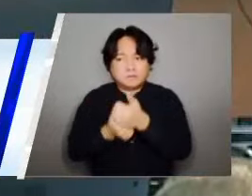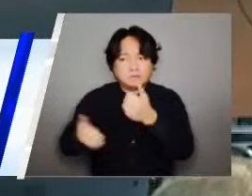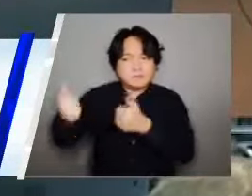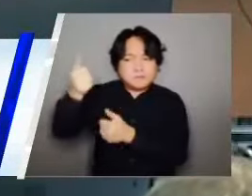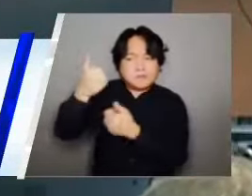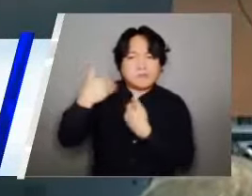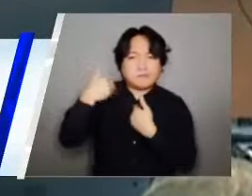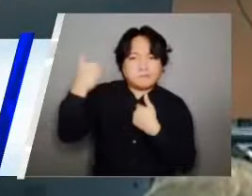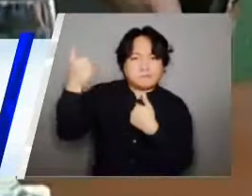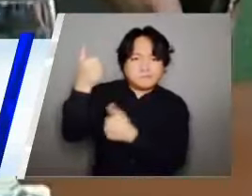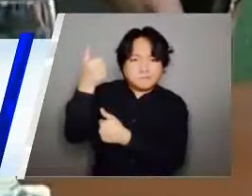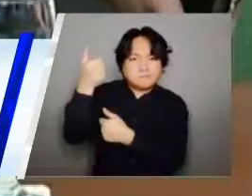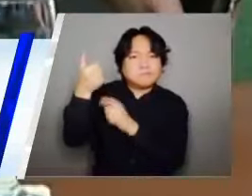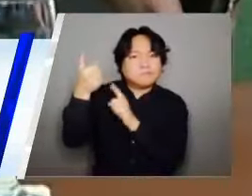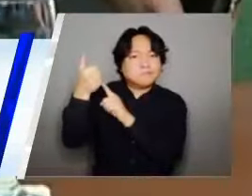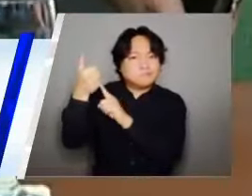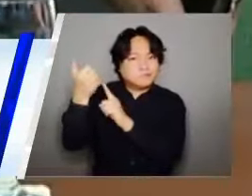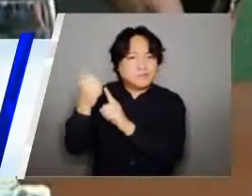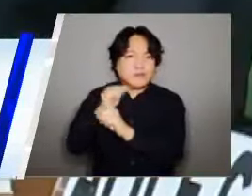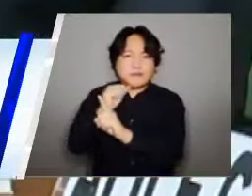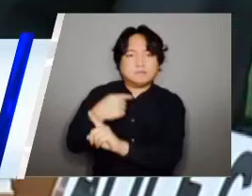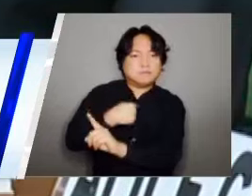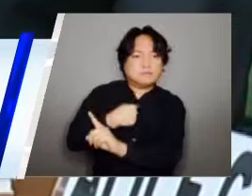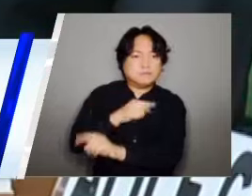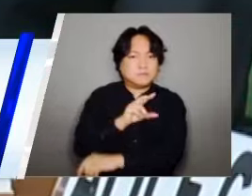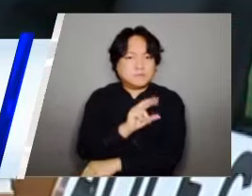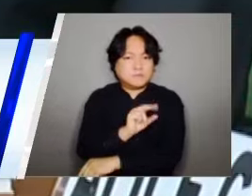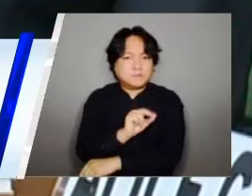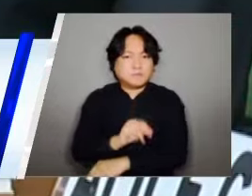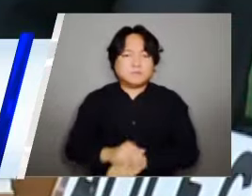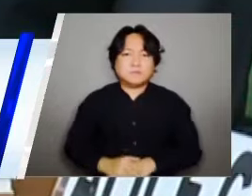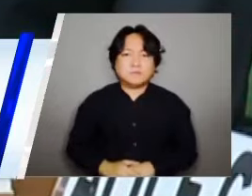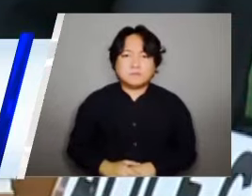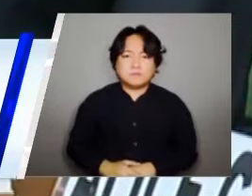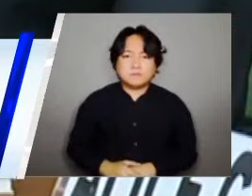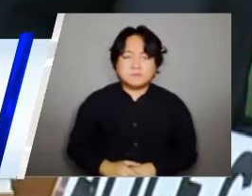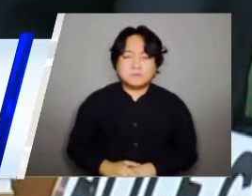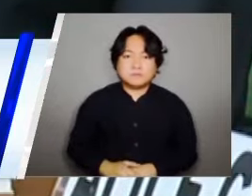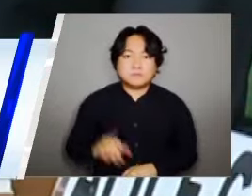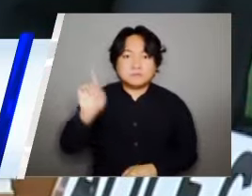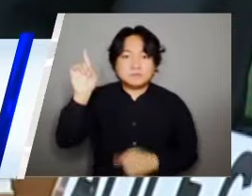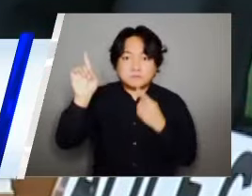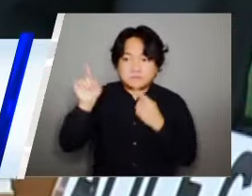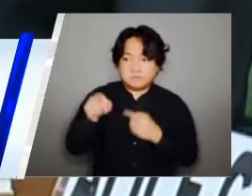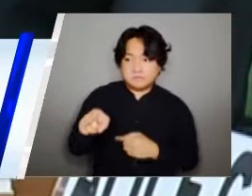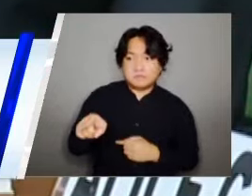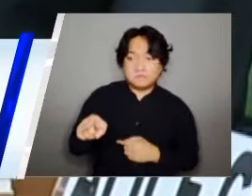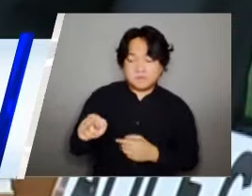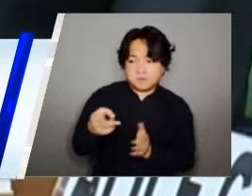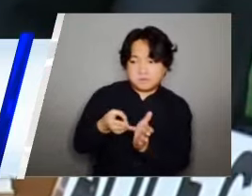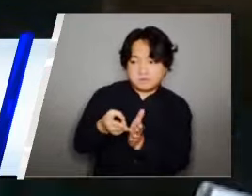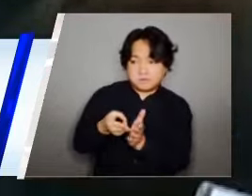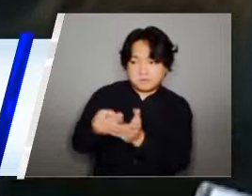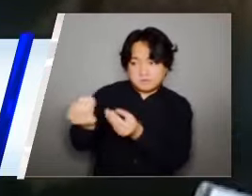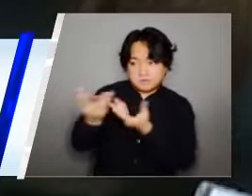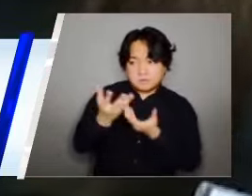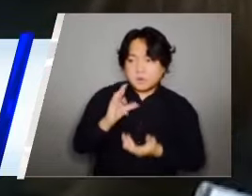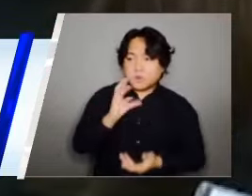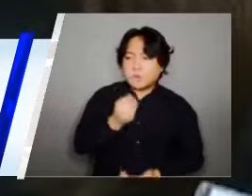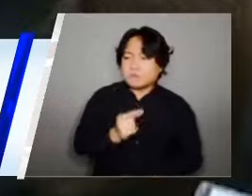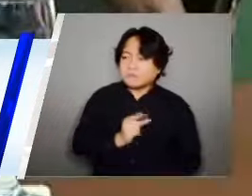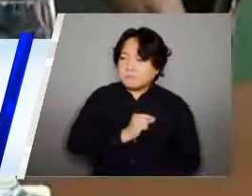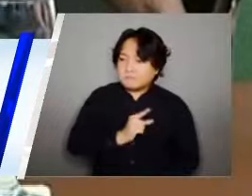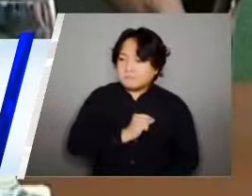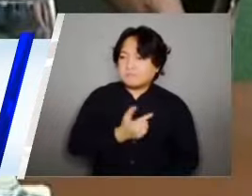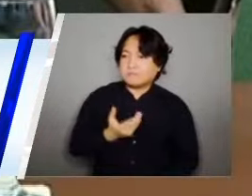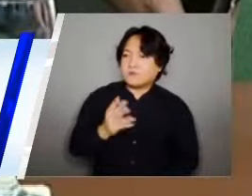muling naungkat ang hining niyang executive session Willing ka bang sabihin kung sino yung mga yung most Guilty na sinasabi mo Yes po your